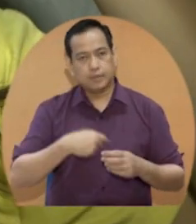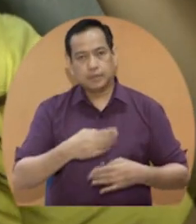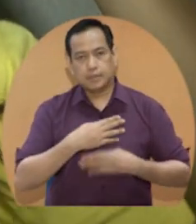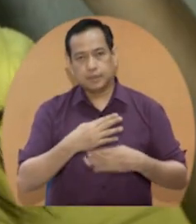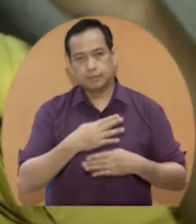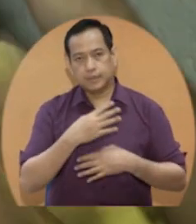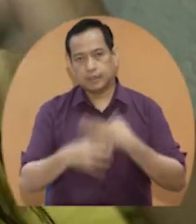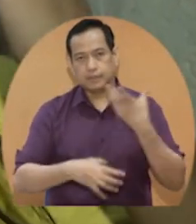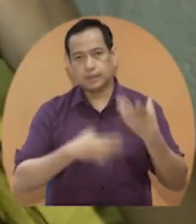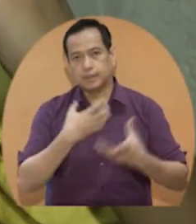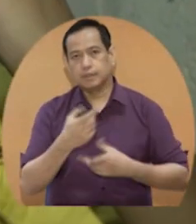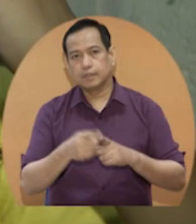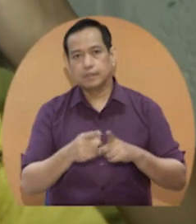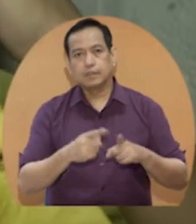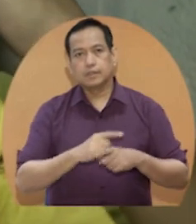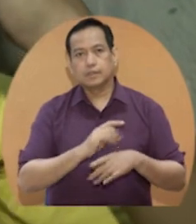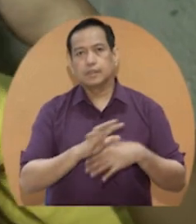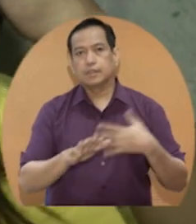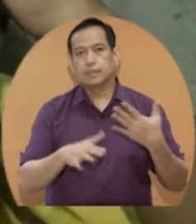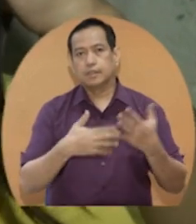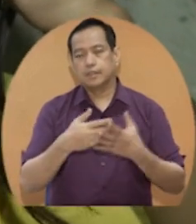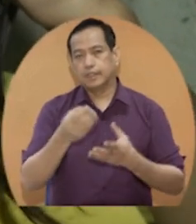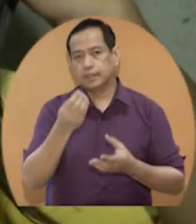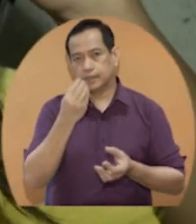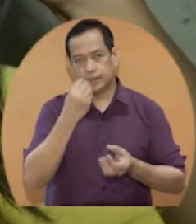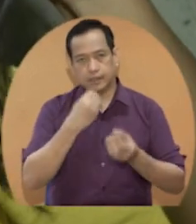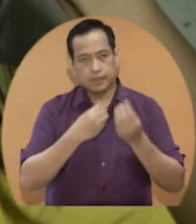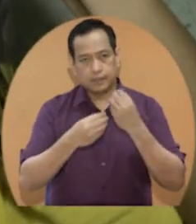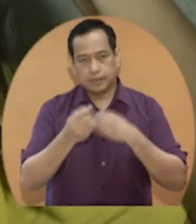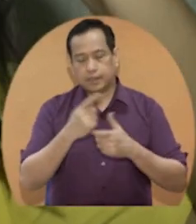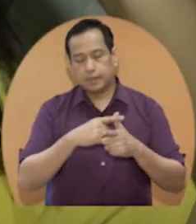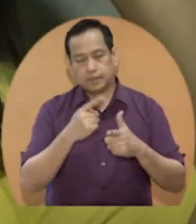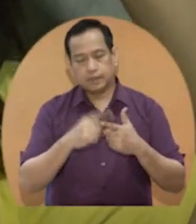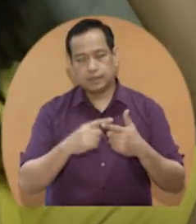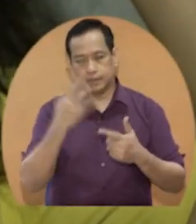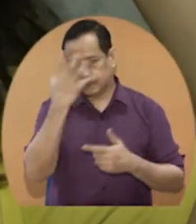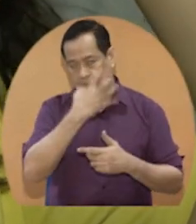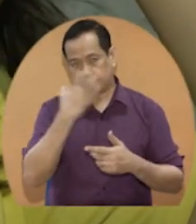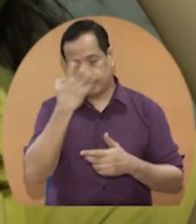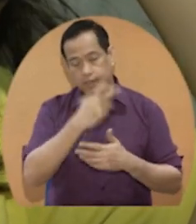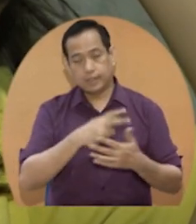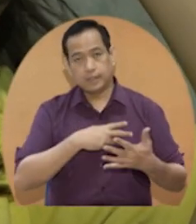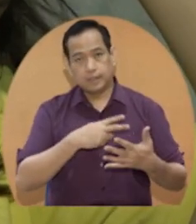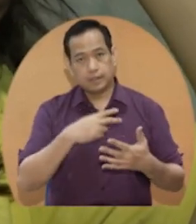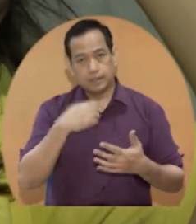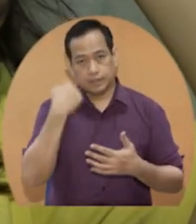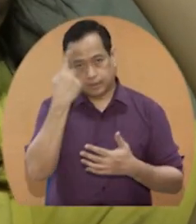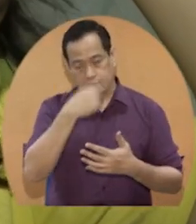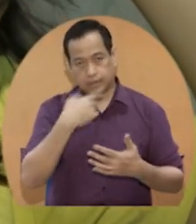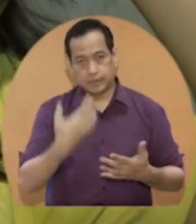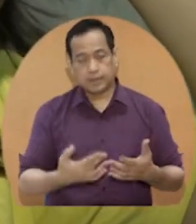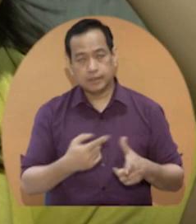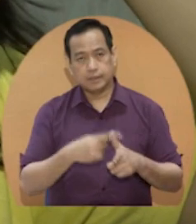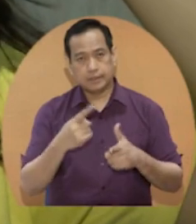Sinusuka ko pati po pagkain ko, tapos nahihilo po talaga ako, nahimatay. Na-diagnose po na